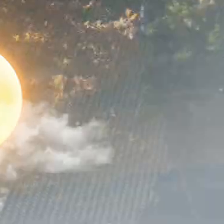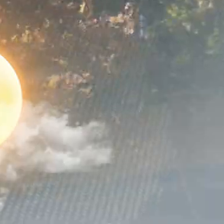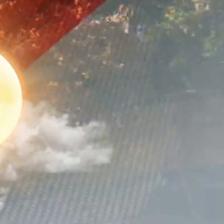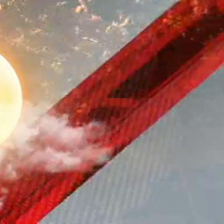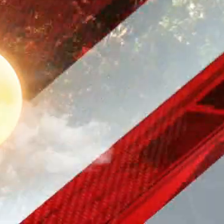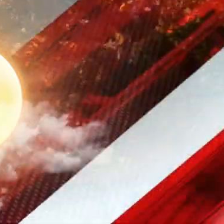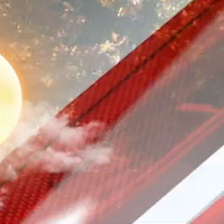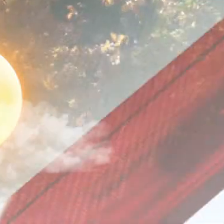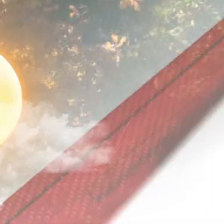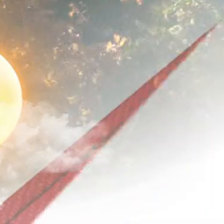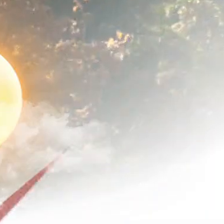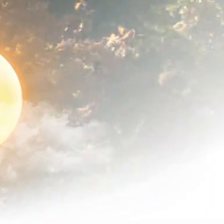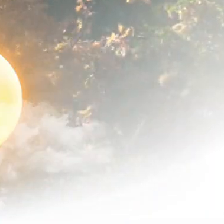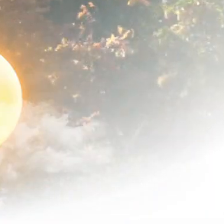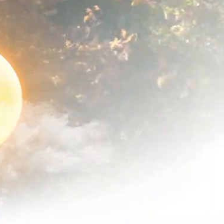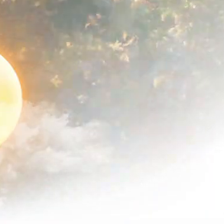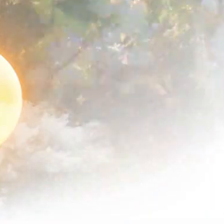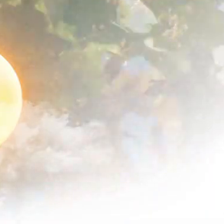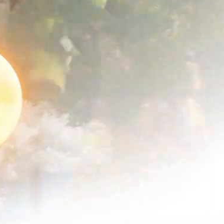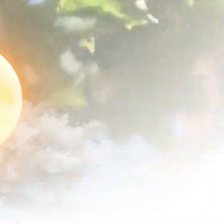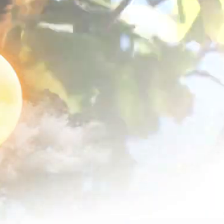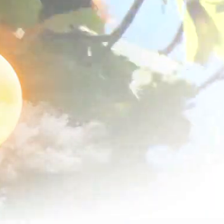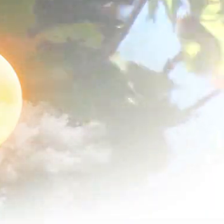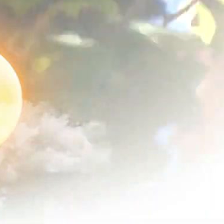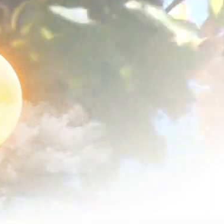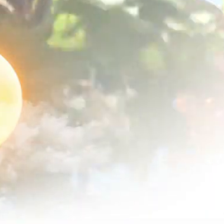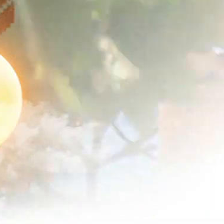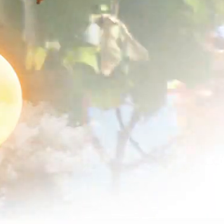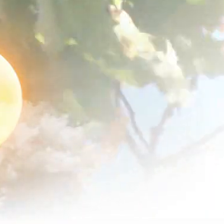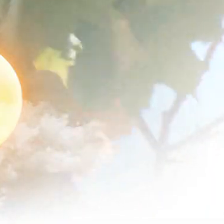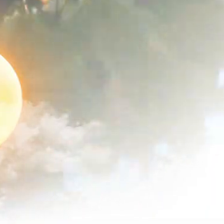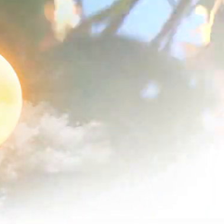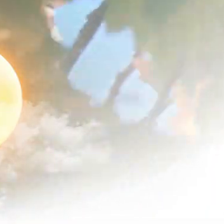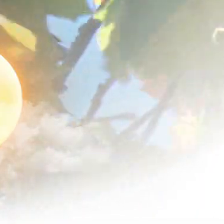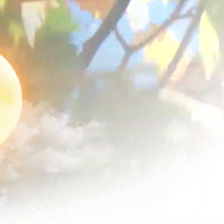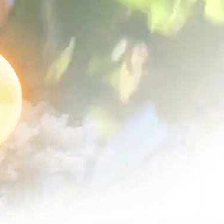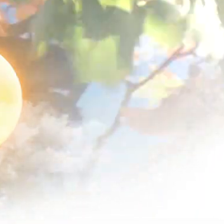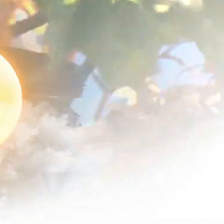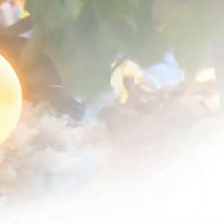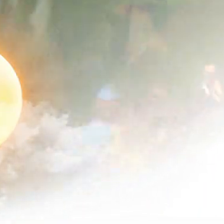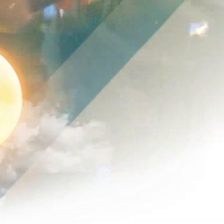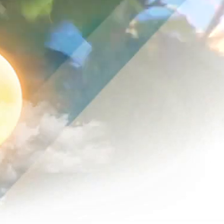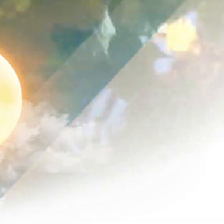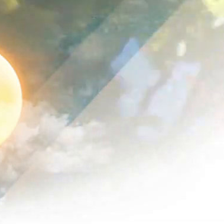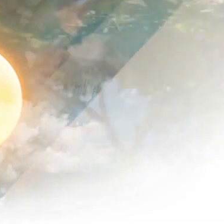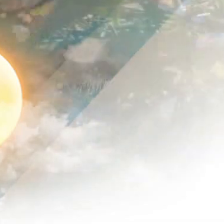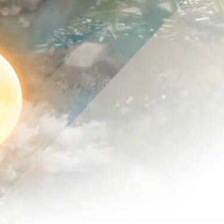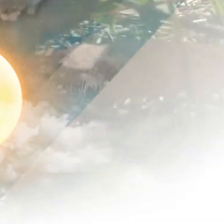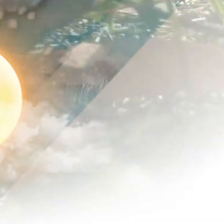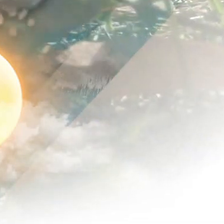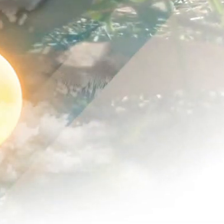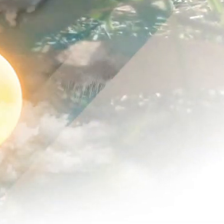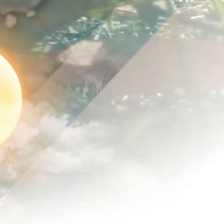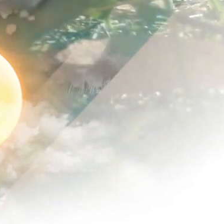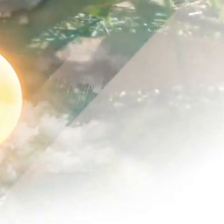вечарам. Воблачна, без ападкаў, вецер паўднёва-ўсходні ад 2 да 4 метраў на секунду. У